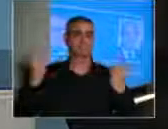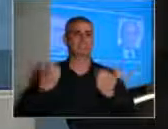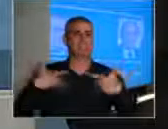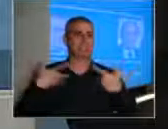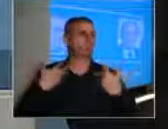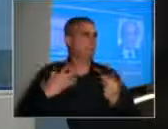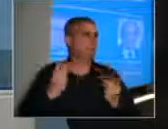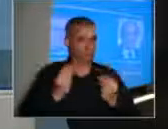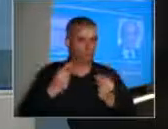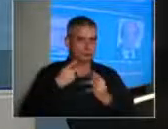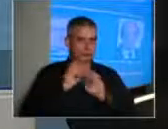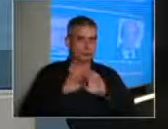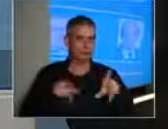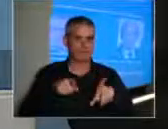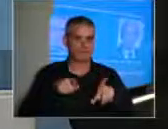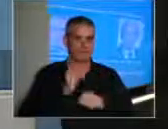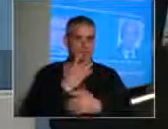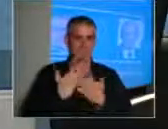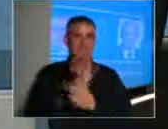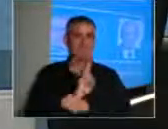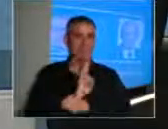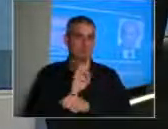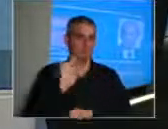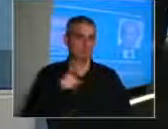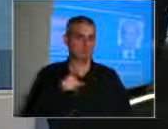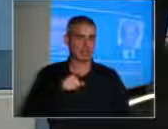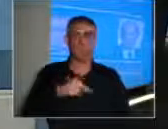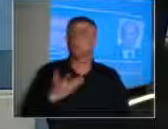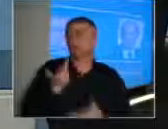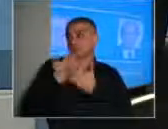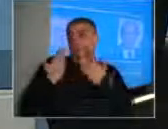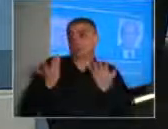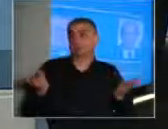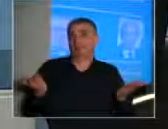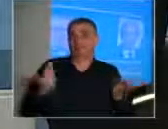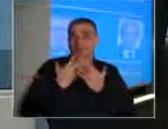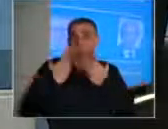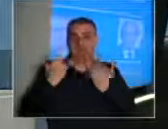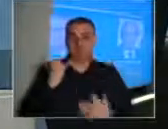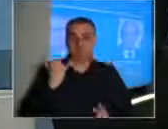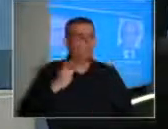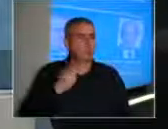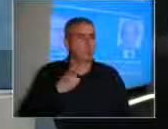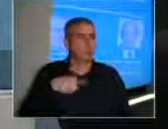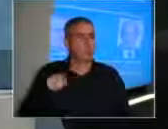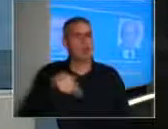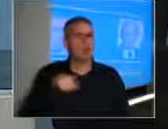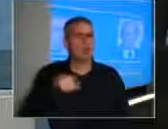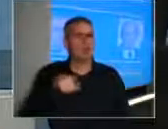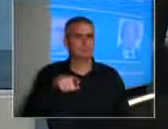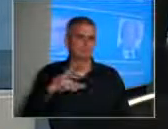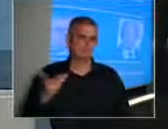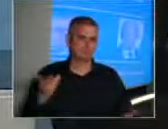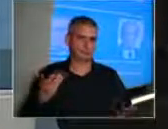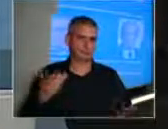מה, מישהו מפיץ גם פה פייק ניוז נגדכם? מסתבר, מסתבר. עכשיו, אתם בעצם על